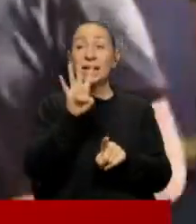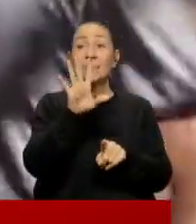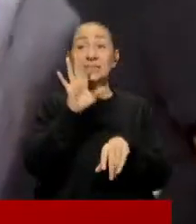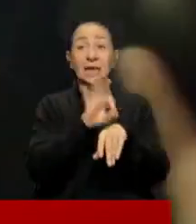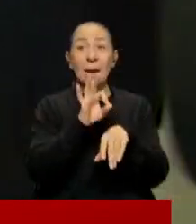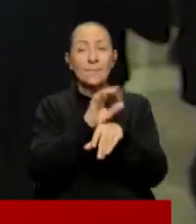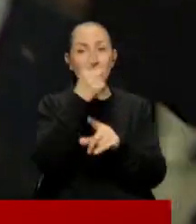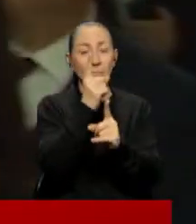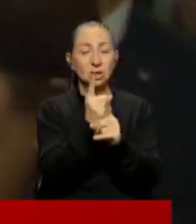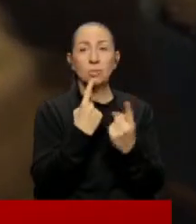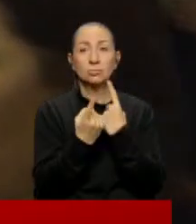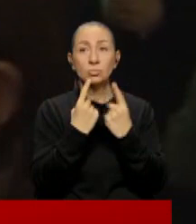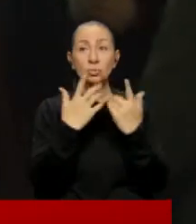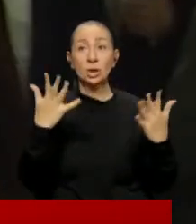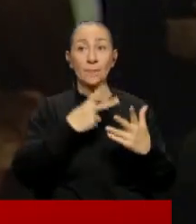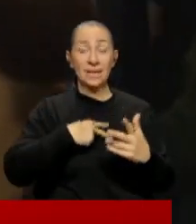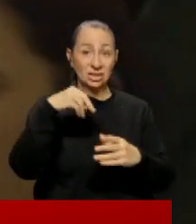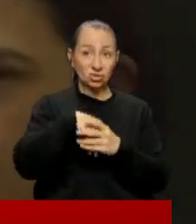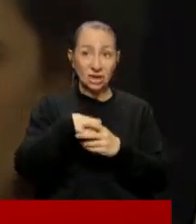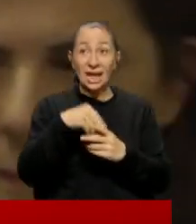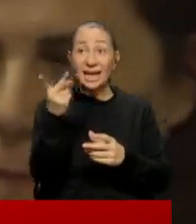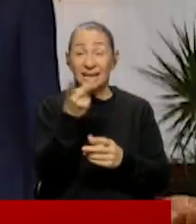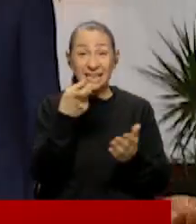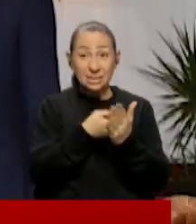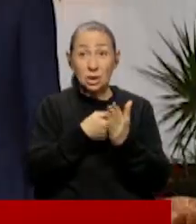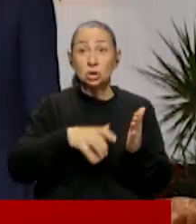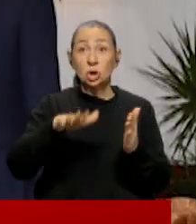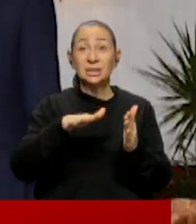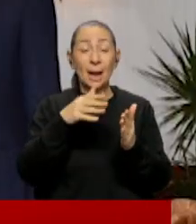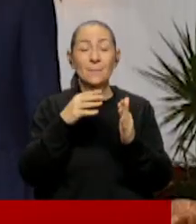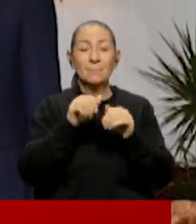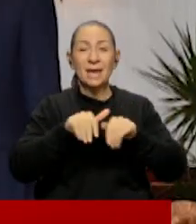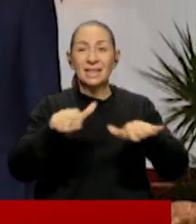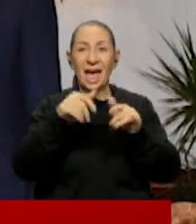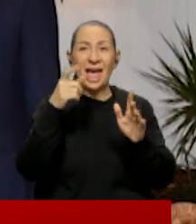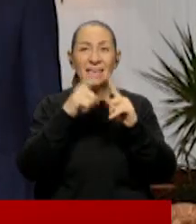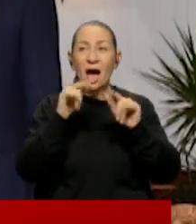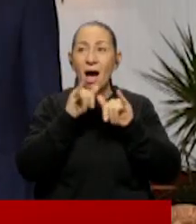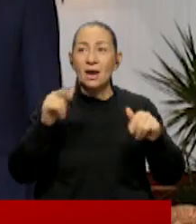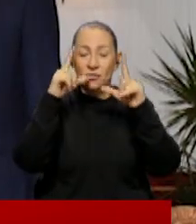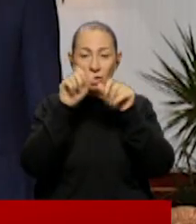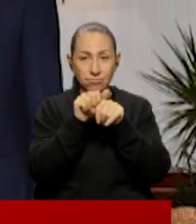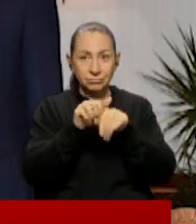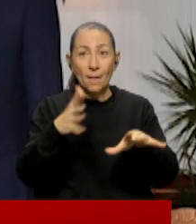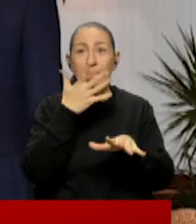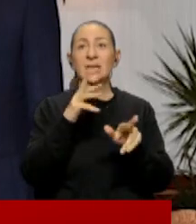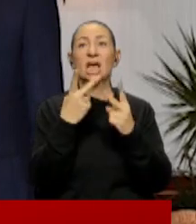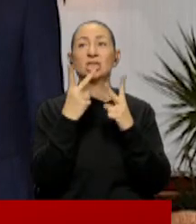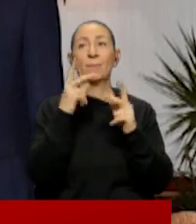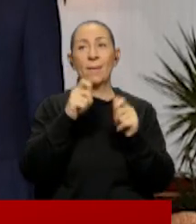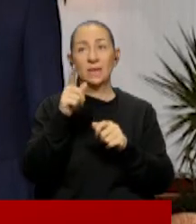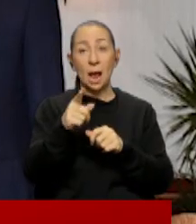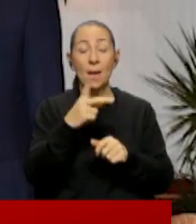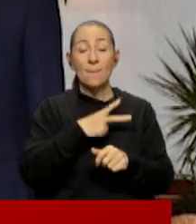45 dakika baş başa görüştüler Büyükşehir Belediyesi'nde. İki isim de sosyal medya hesaplarından aynı fotoğrafı paylaşıp benzer açıklamalar